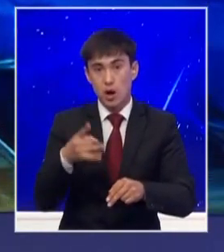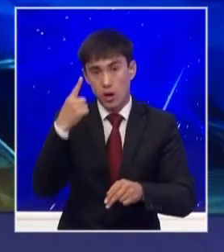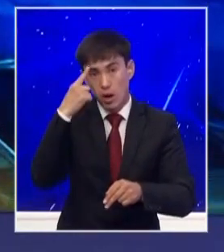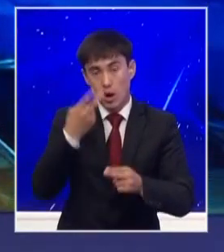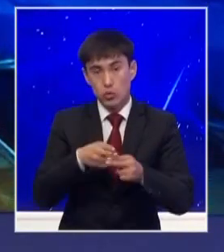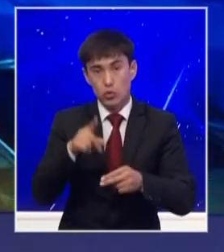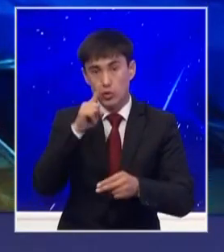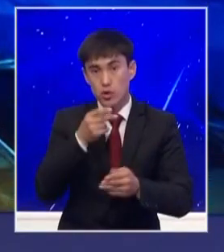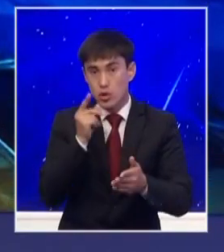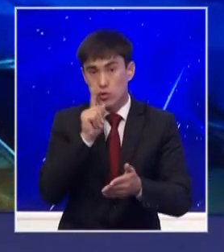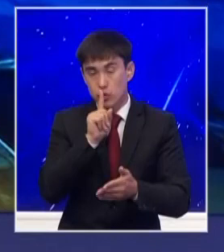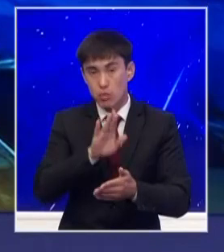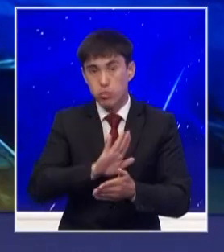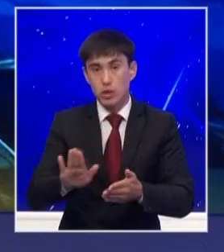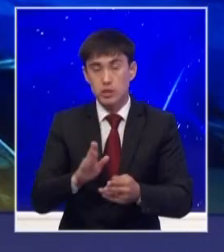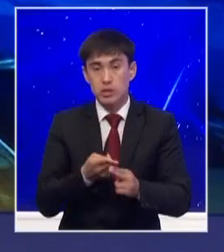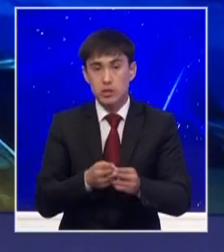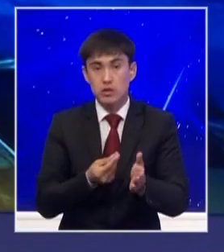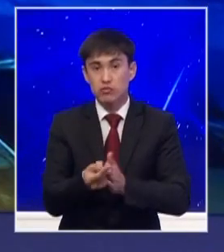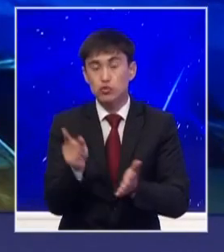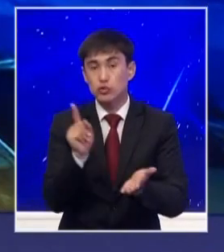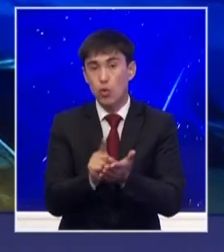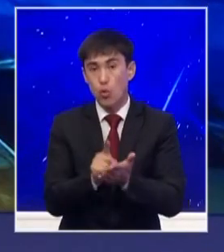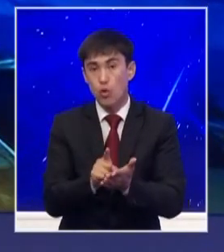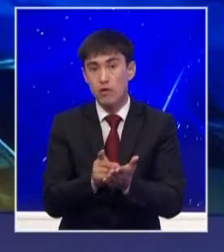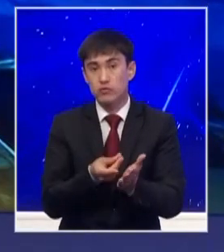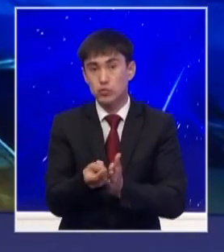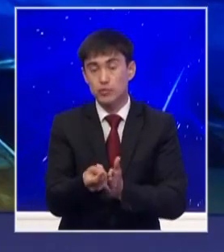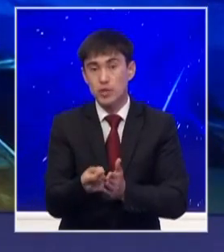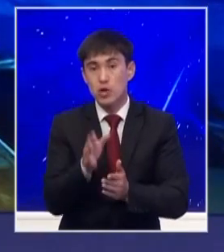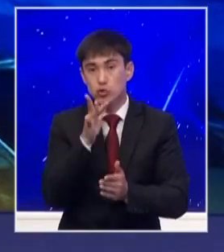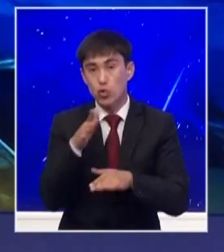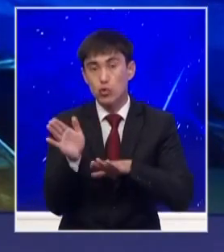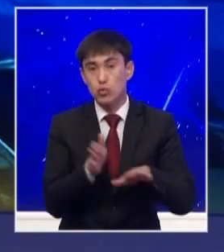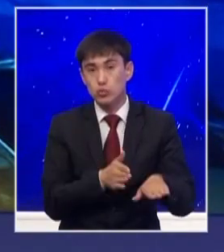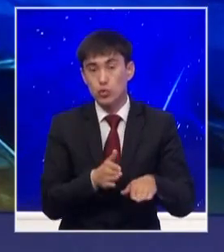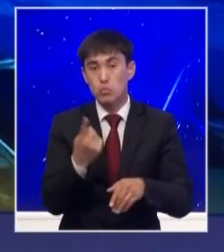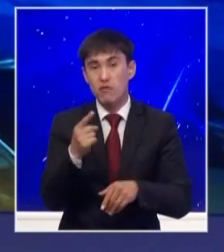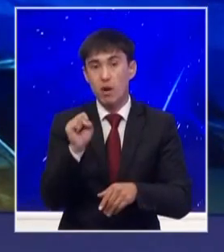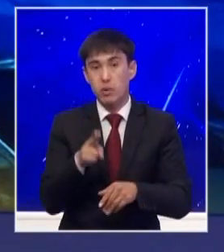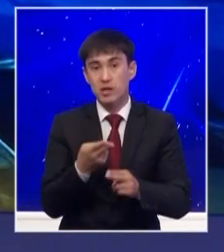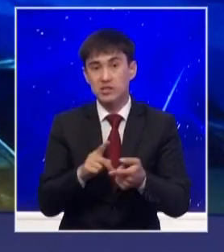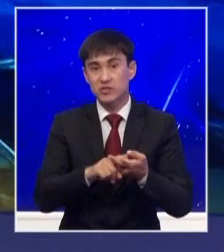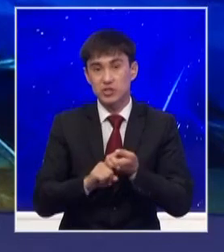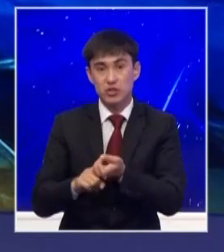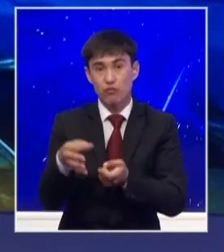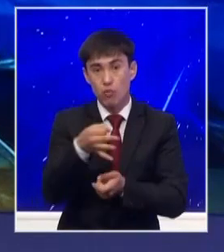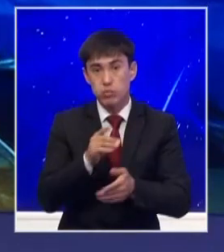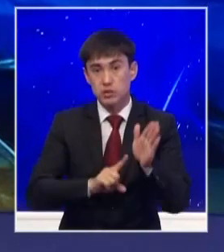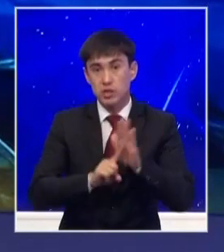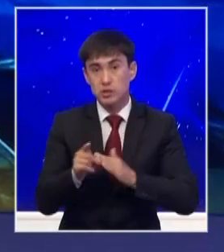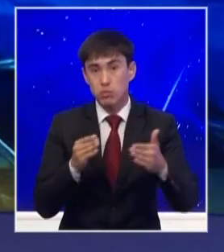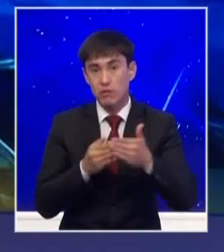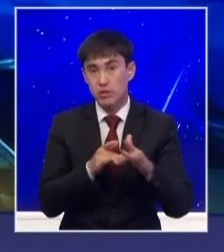проигнорировавших уплату обязательных налоговых взносов. Срок их оплаты истек 1 апреля, в связи с чем в области